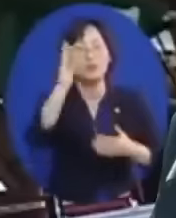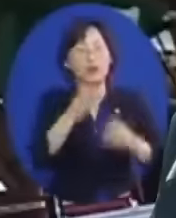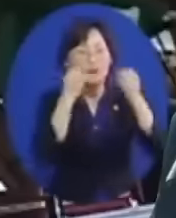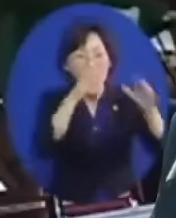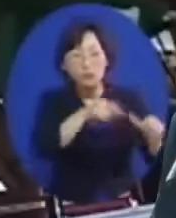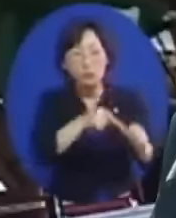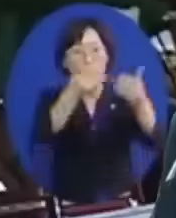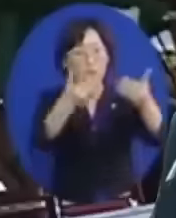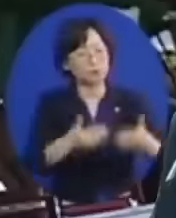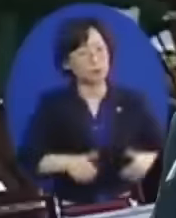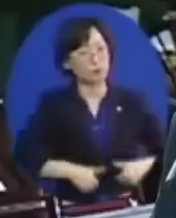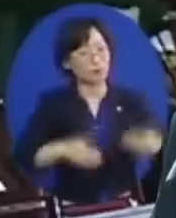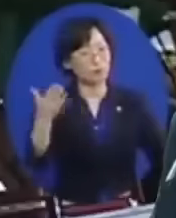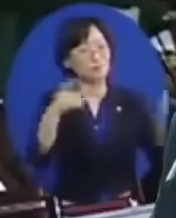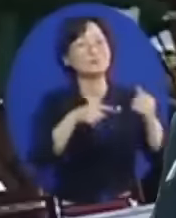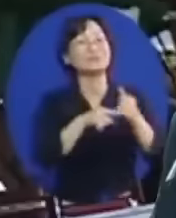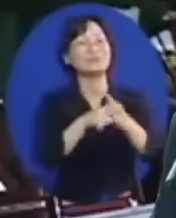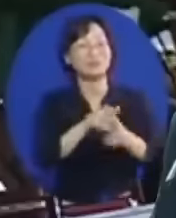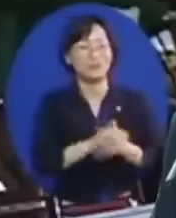필요는 없다는 것입니다.